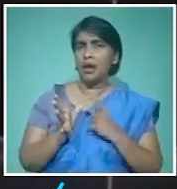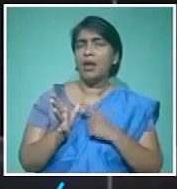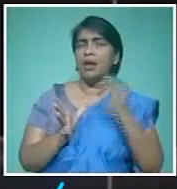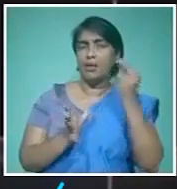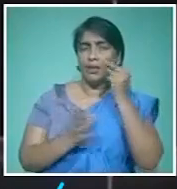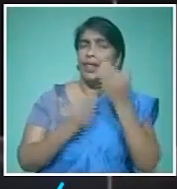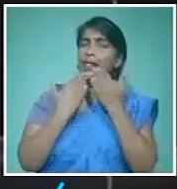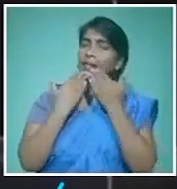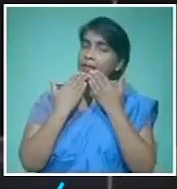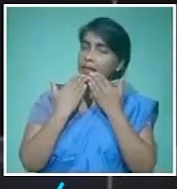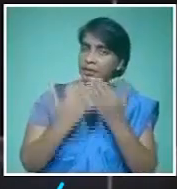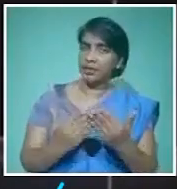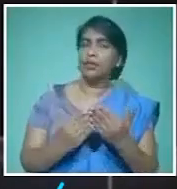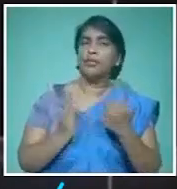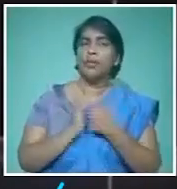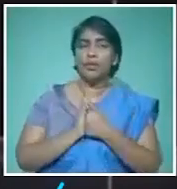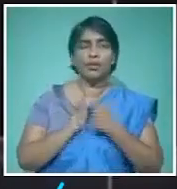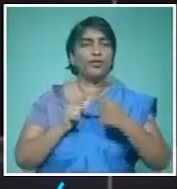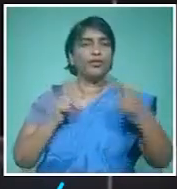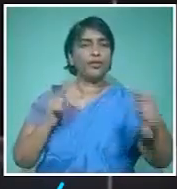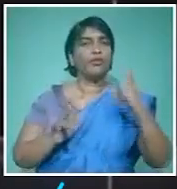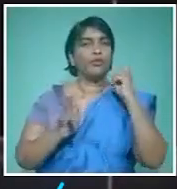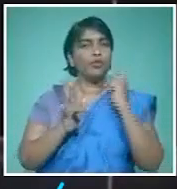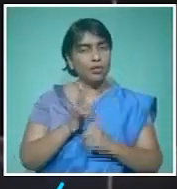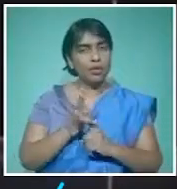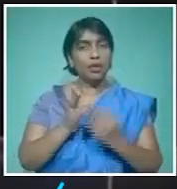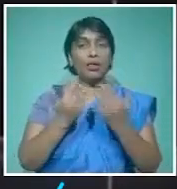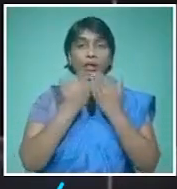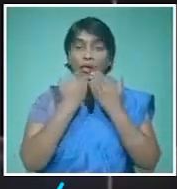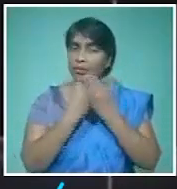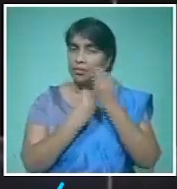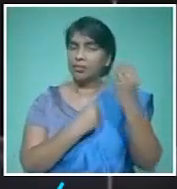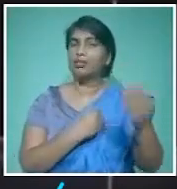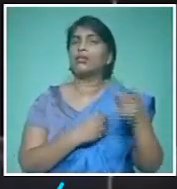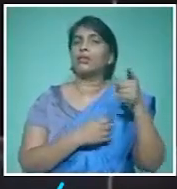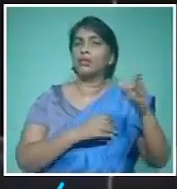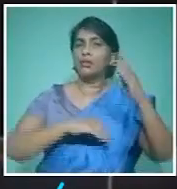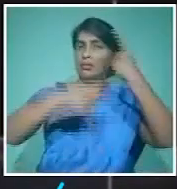ඔබතුමාට ස්තුතිවන්ත වෙනවා ගරු විපක්ෂයේ සංවිධායකතුමාටත් පැහැදිලි කර ගැනීම සඳහා